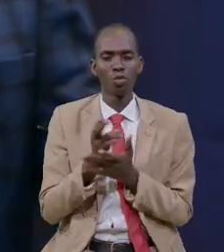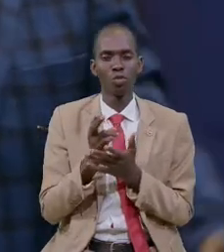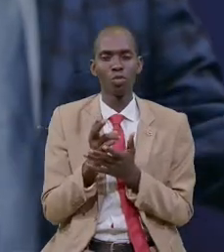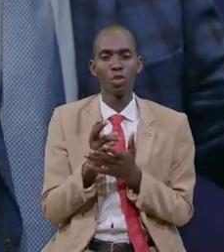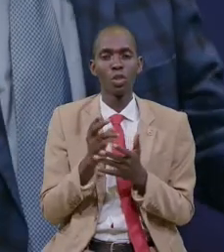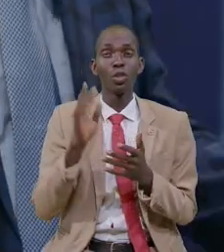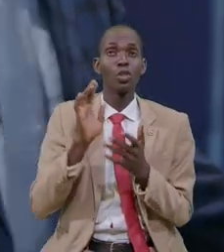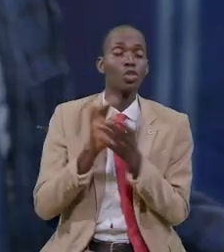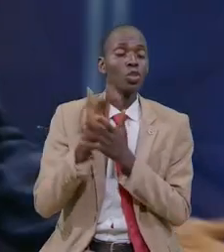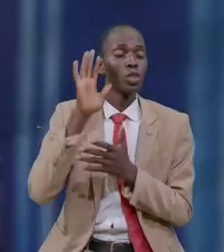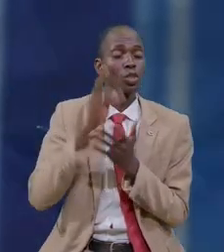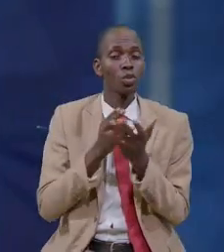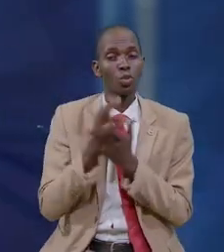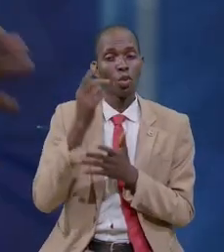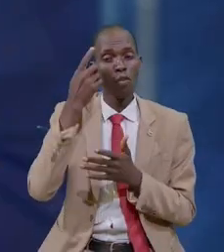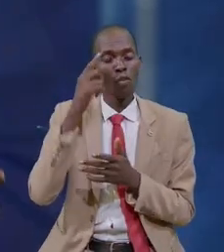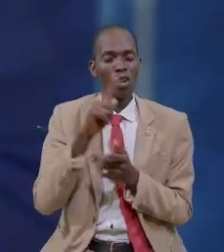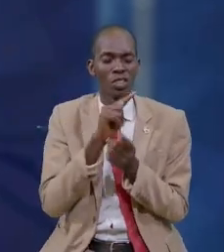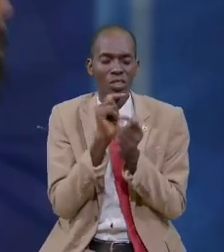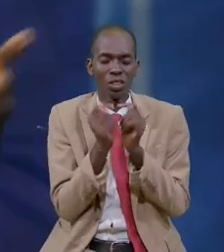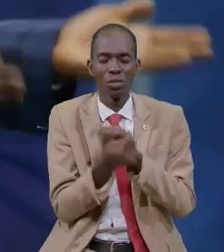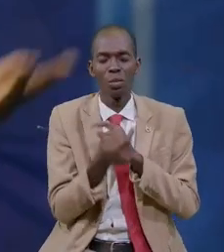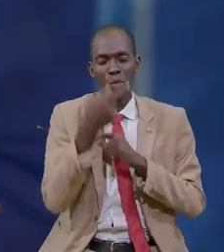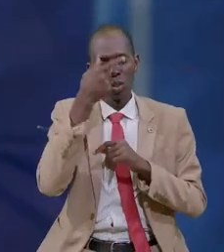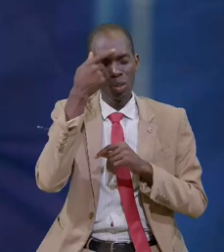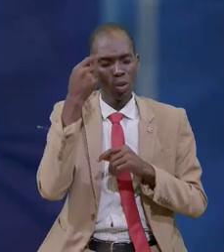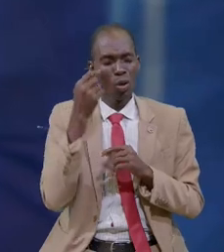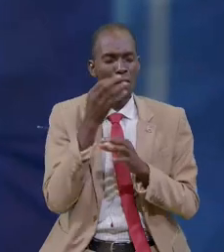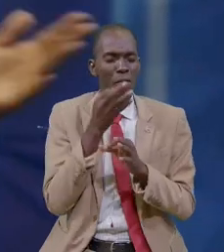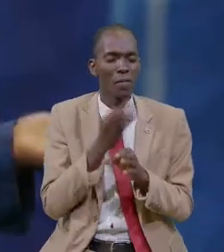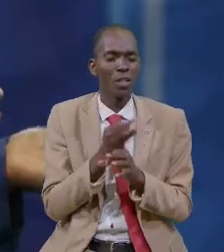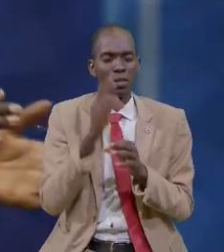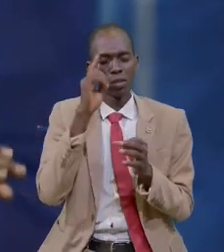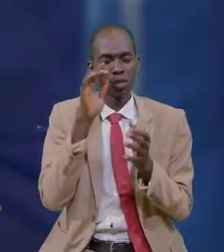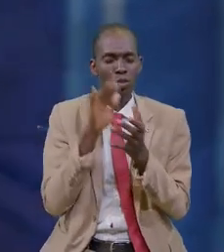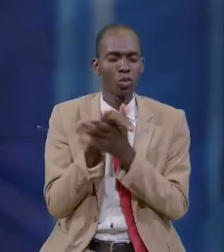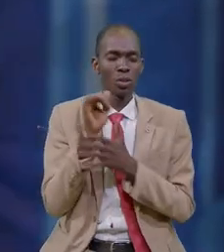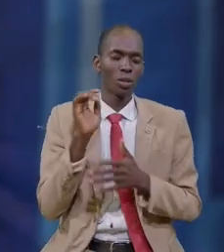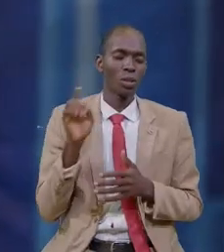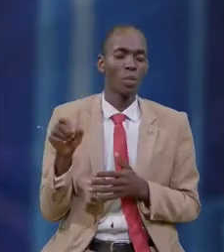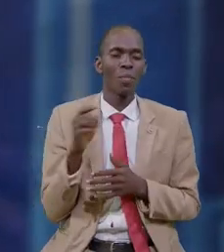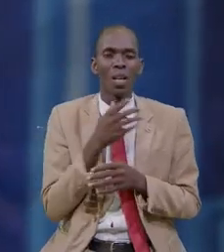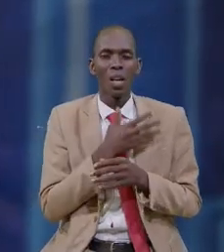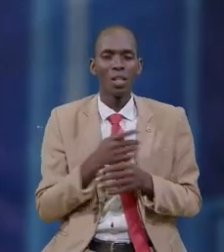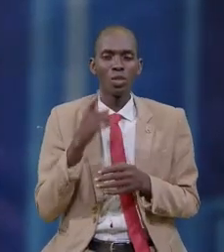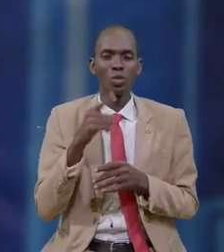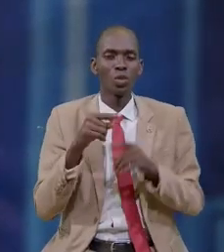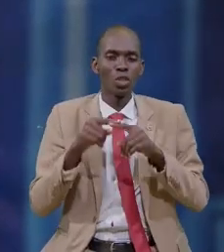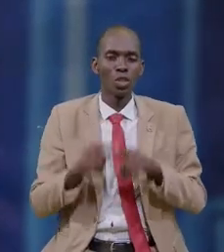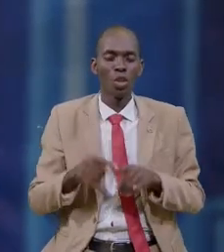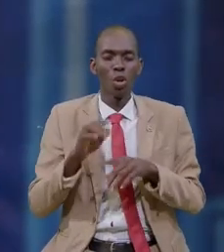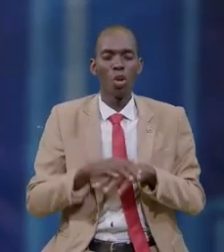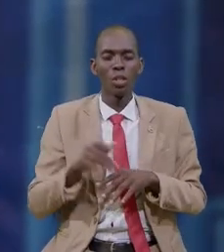la transformation. C'est comme ça que la foi fonctionne. La foi lui fait confiance et vous appuyez sur